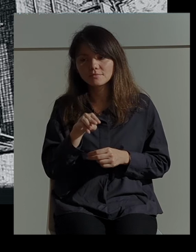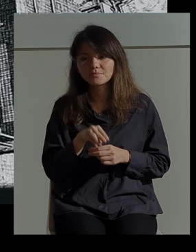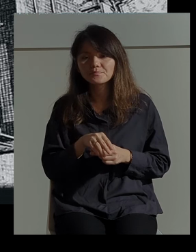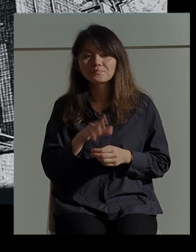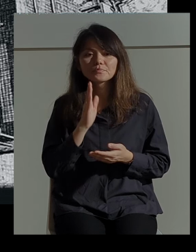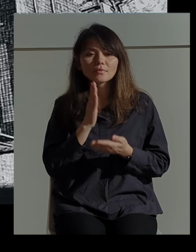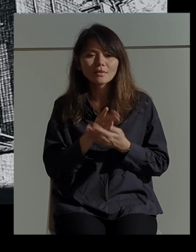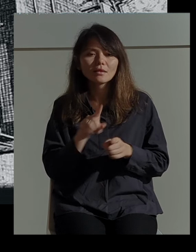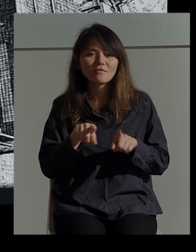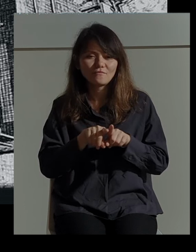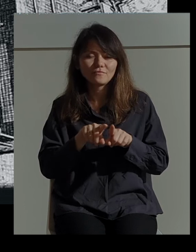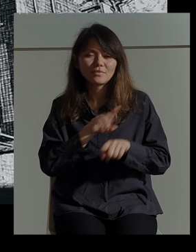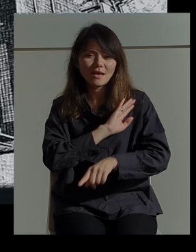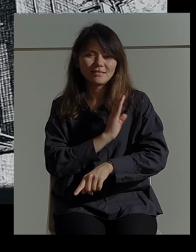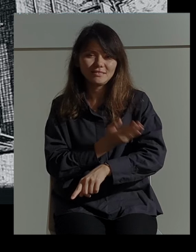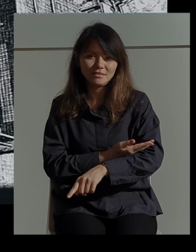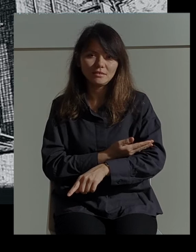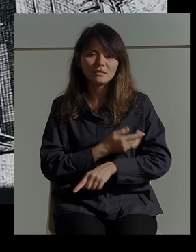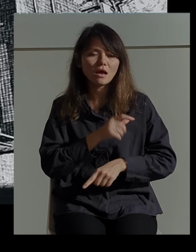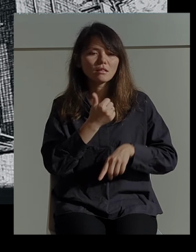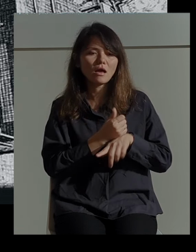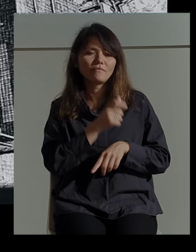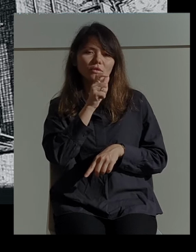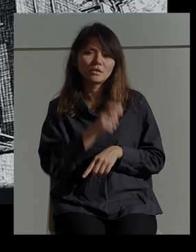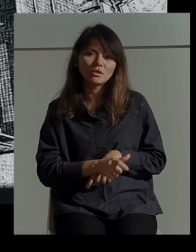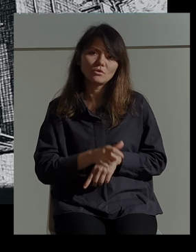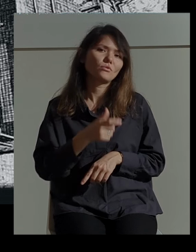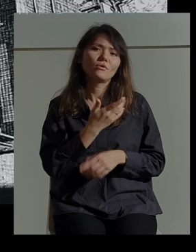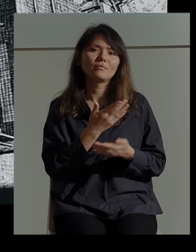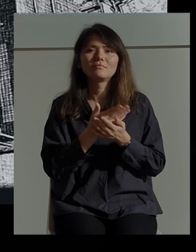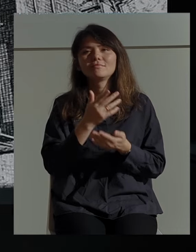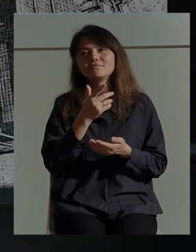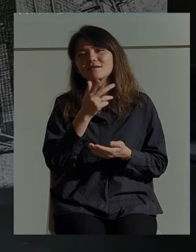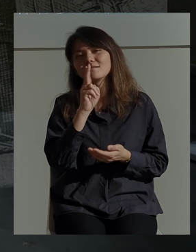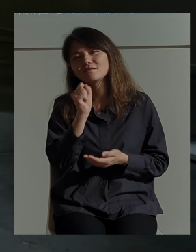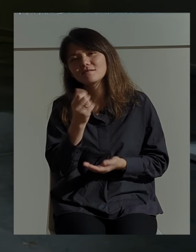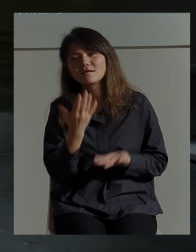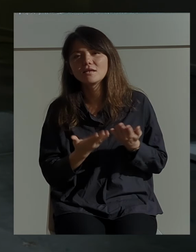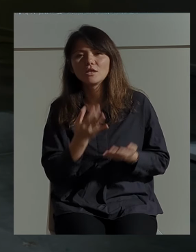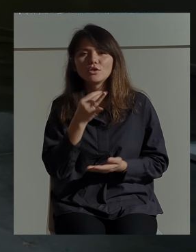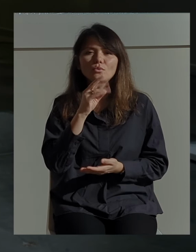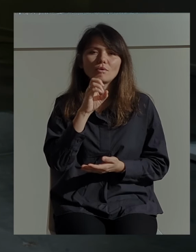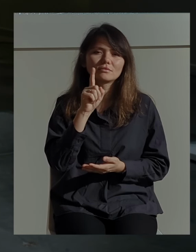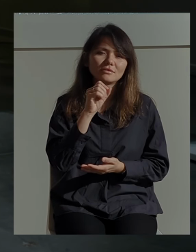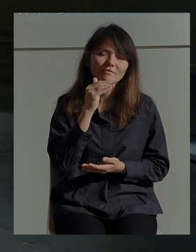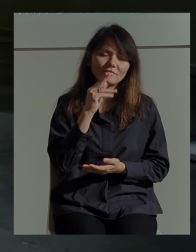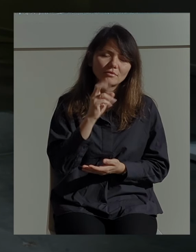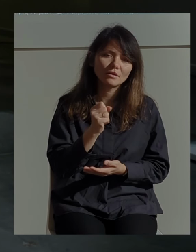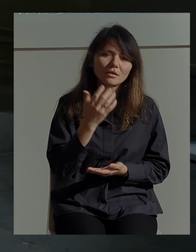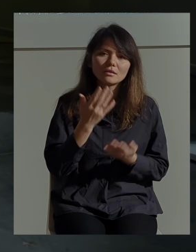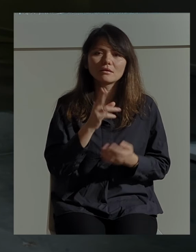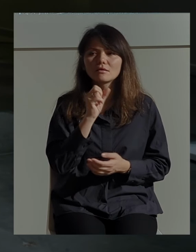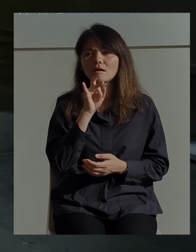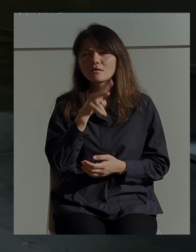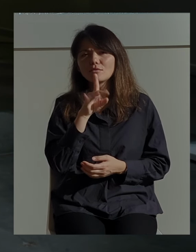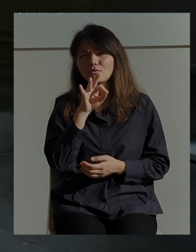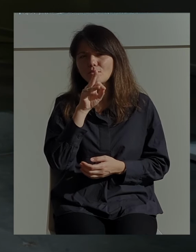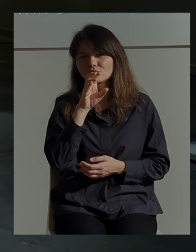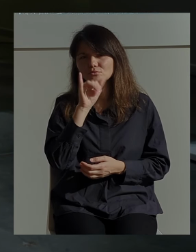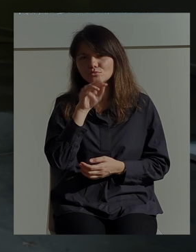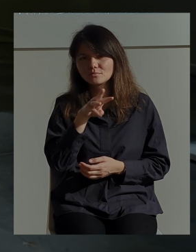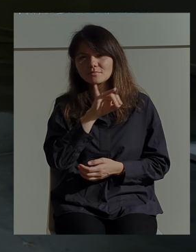сила с которой сталкивается главный герой будь то землемер к или йе или Карл росман